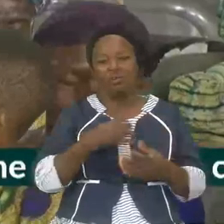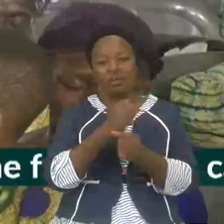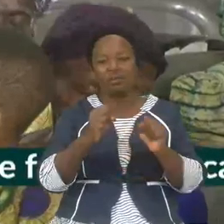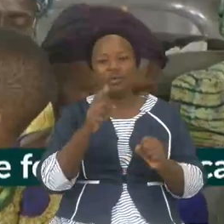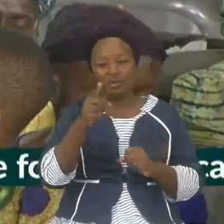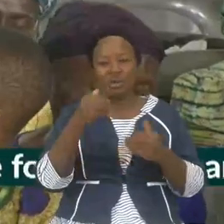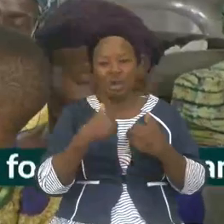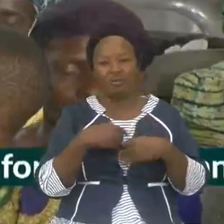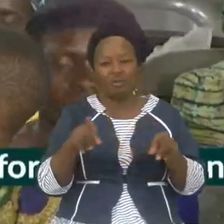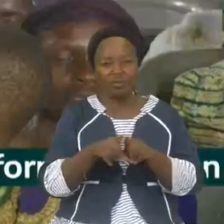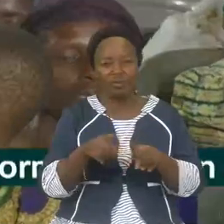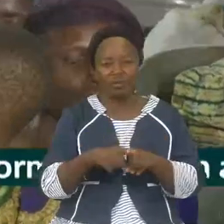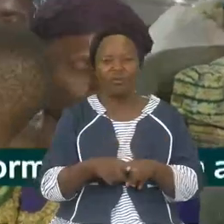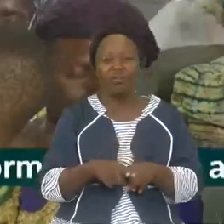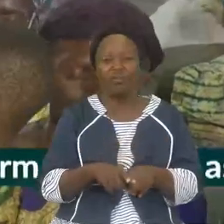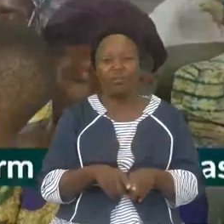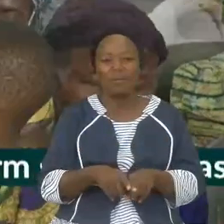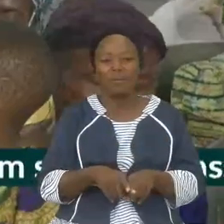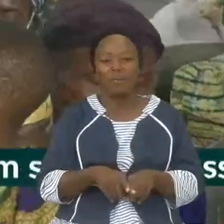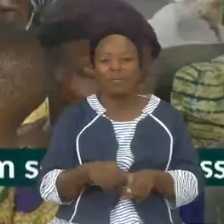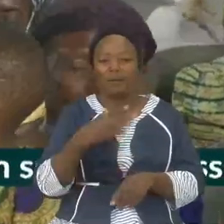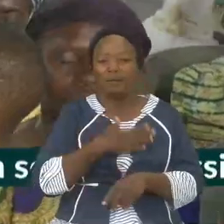anges se réjouissent à cause de vous.